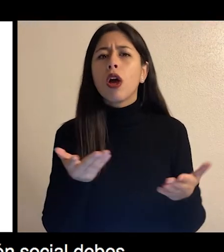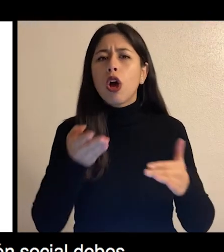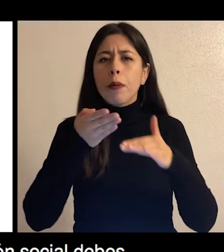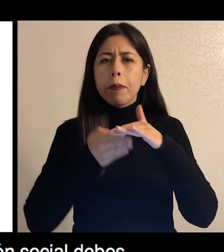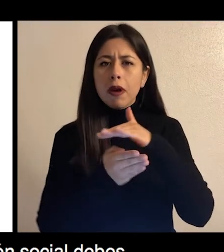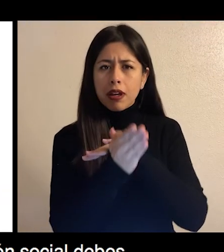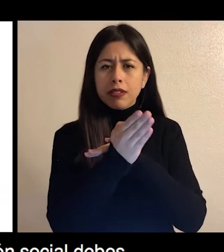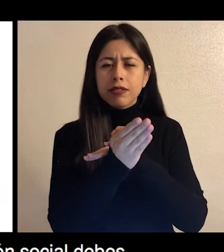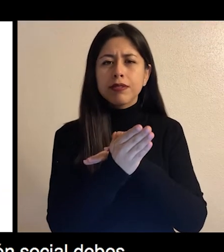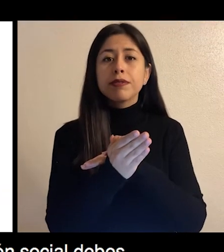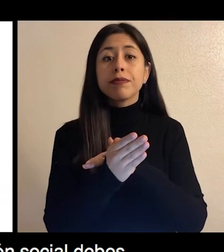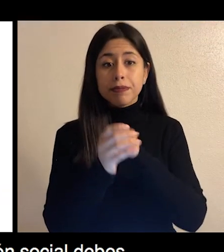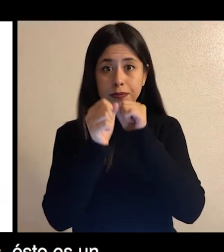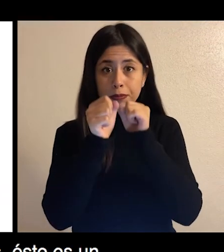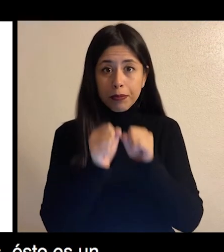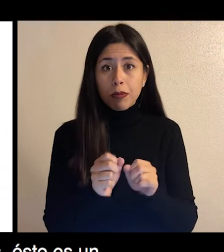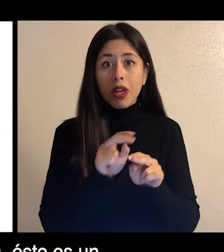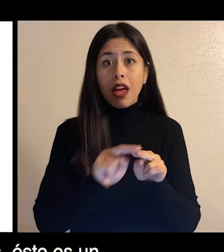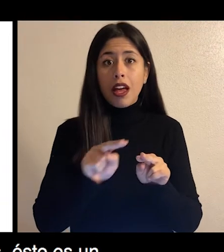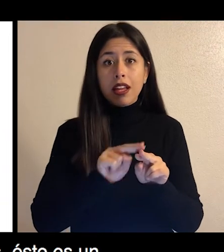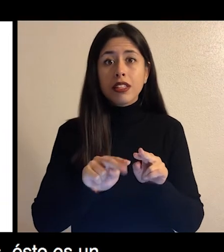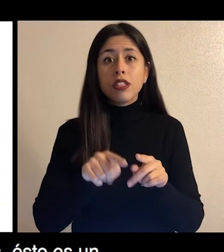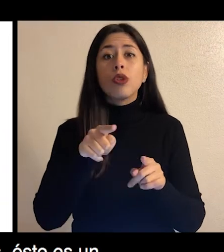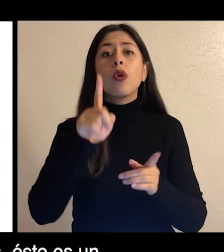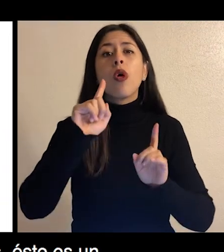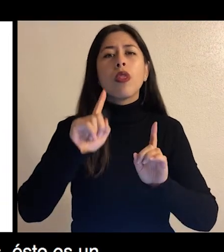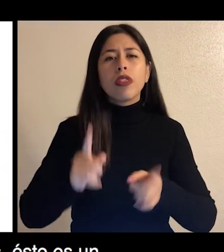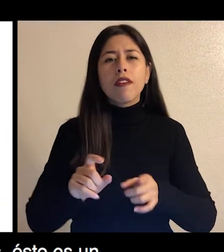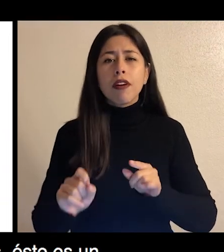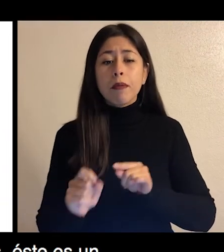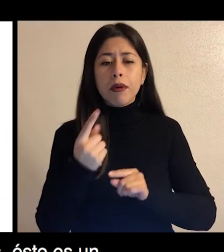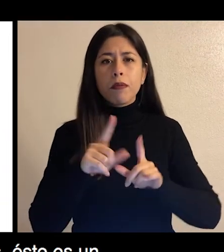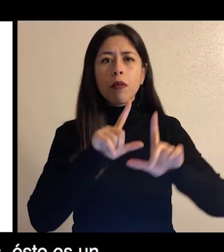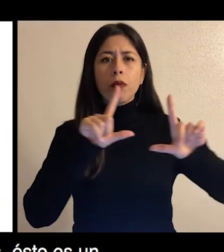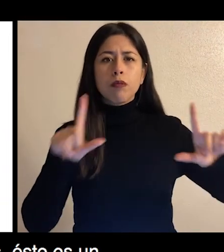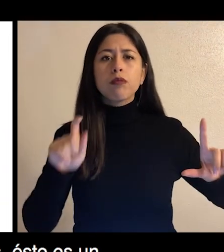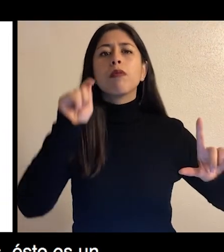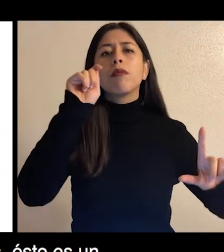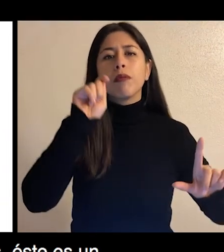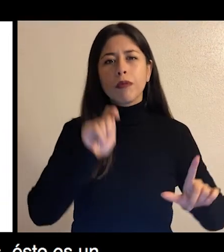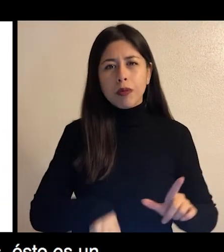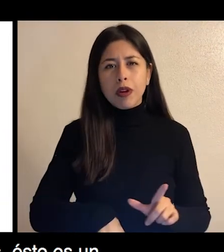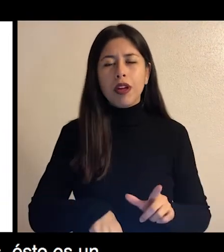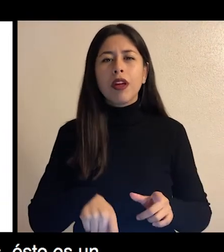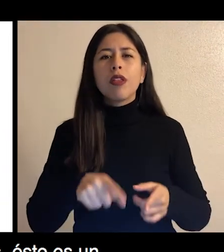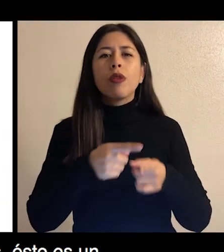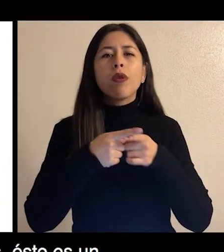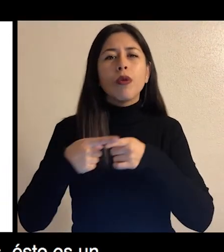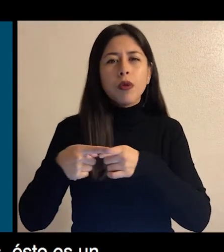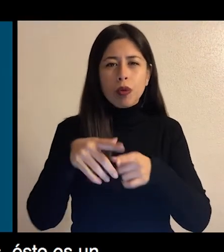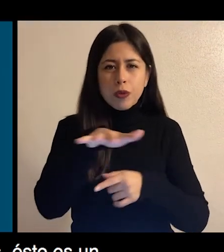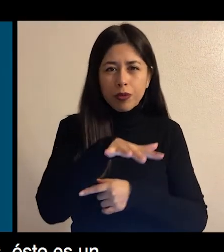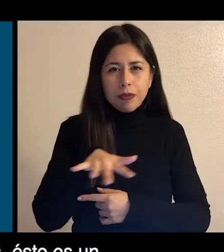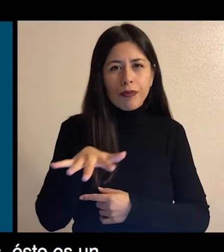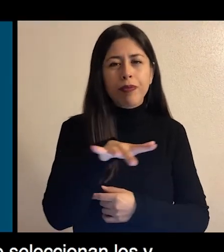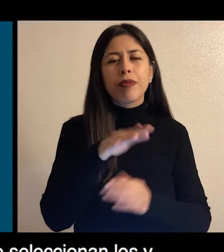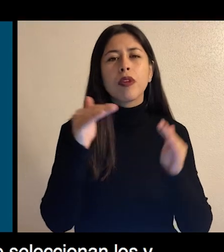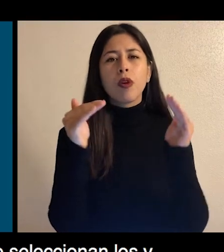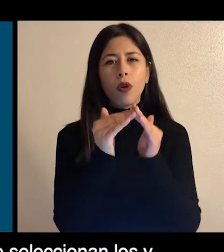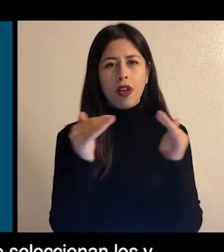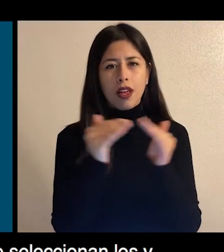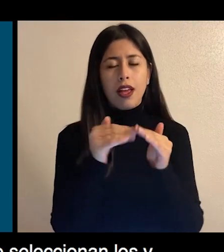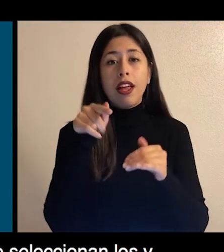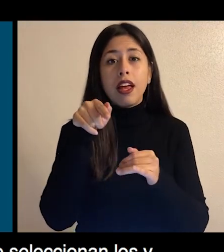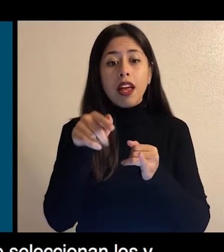dwe inskri nan rejis sosyal KAYO. Sa yo rele an espanyol, rejistro sosyal de orgadis. Ki se yon